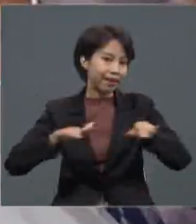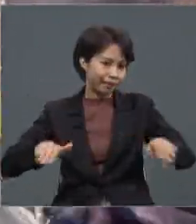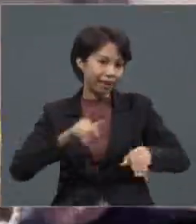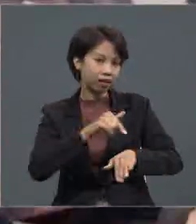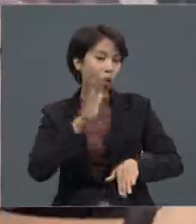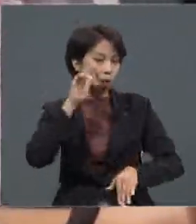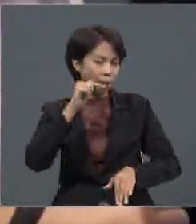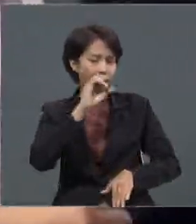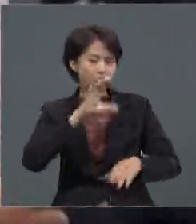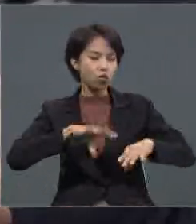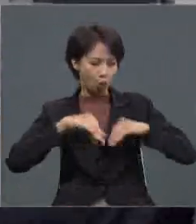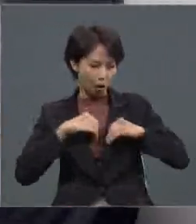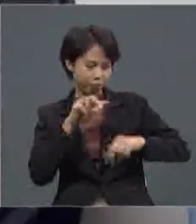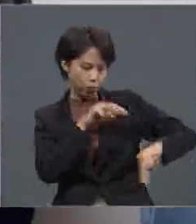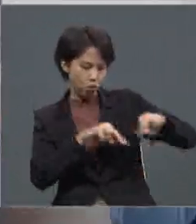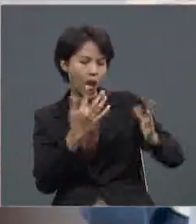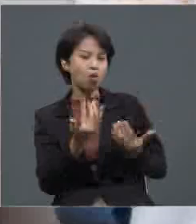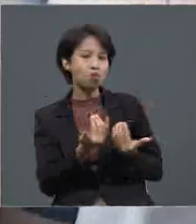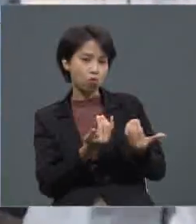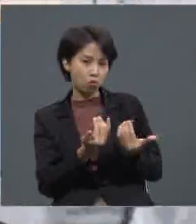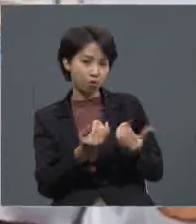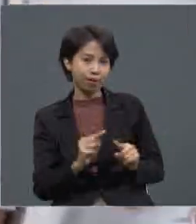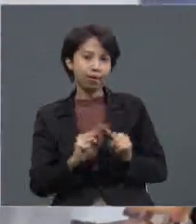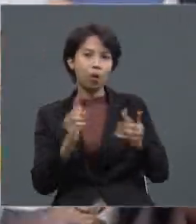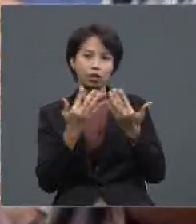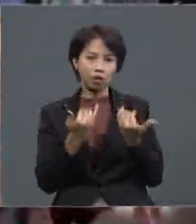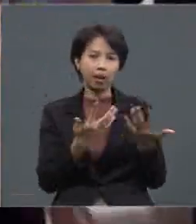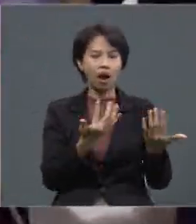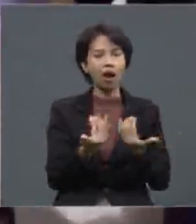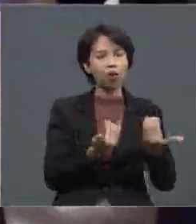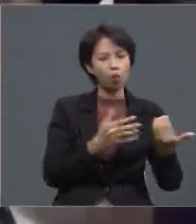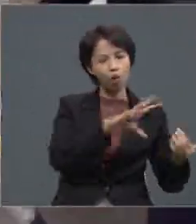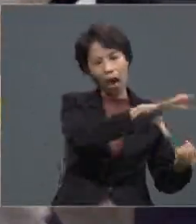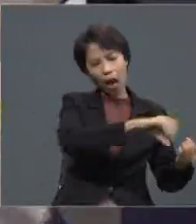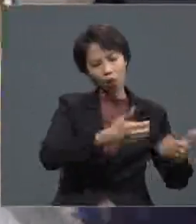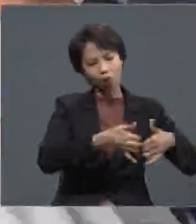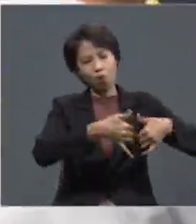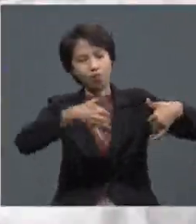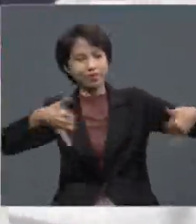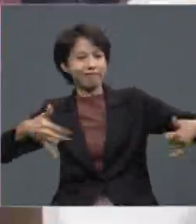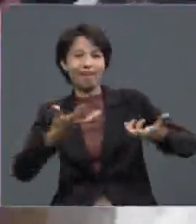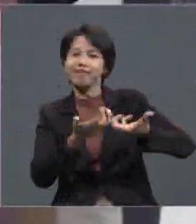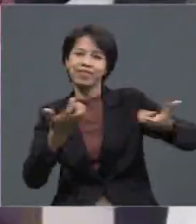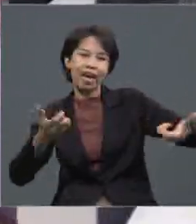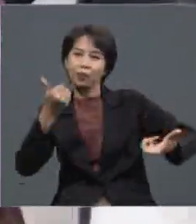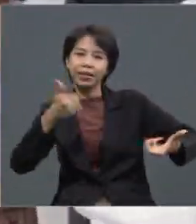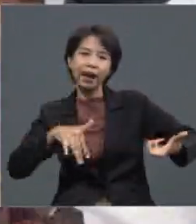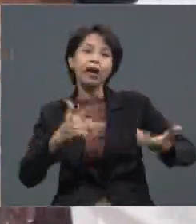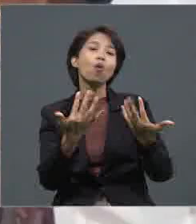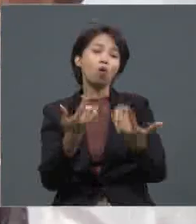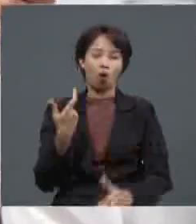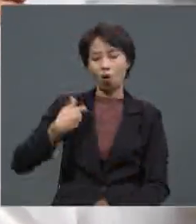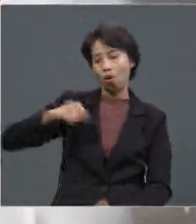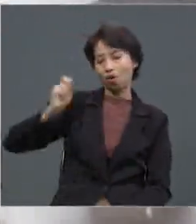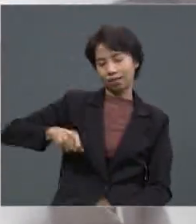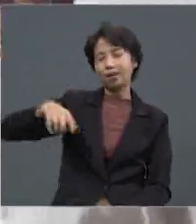แลเด็กให้ดีที่สุดแต่ขณะนี้ยังไม่สามารถที่จะแยกตัวเด็กออกมาจากผู้ปกครองได้เนื่องจากว่าอันนี้ต้องรอคำตัดสินของศาลก่อน